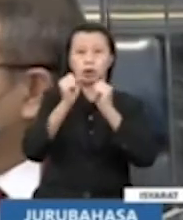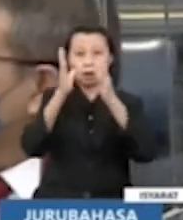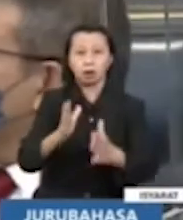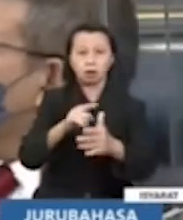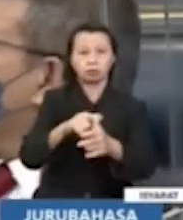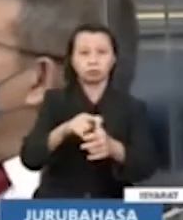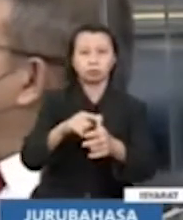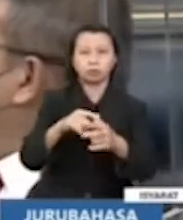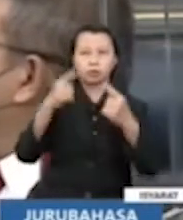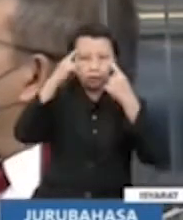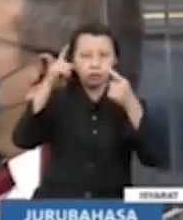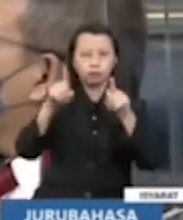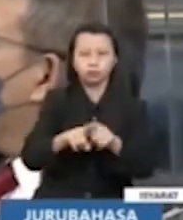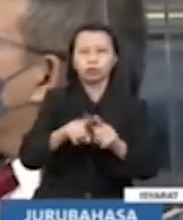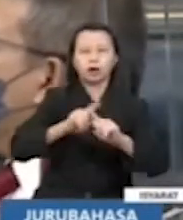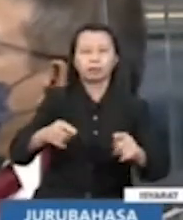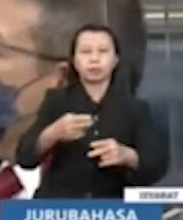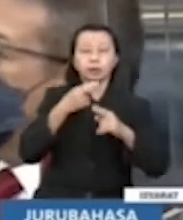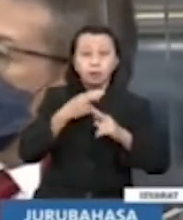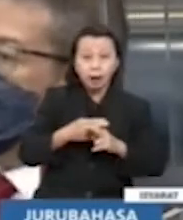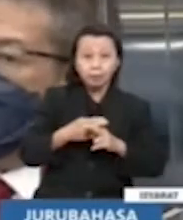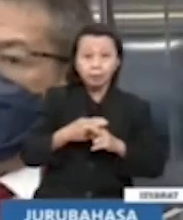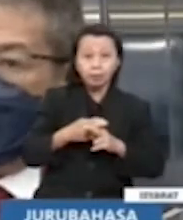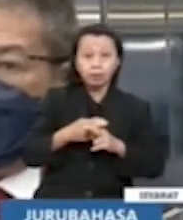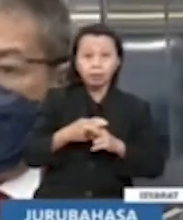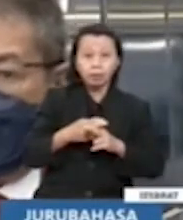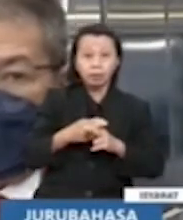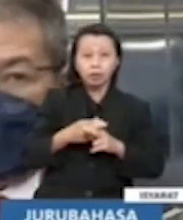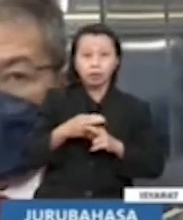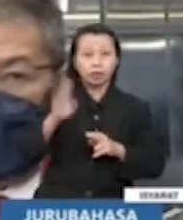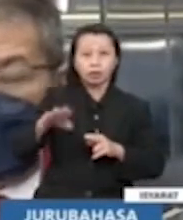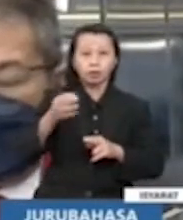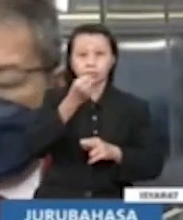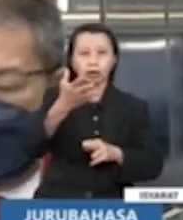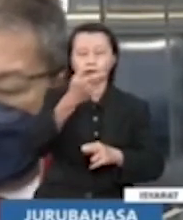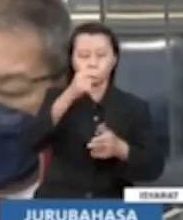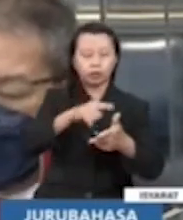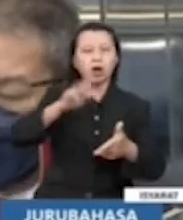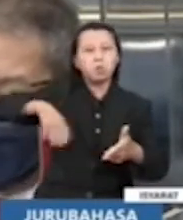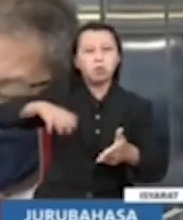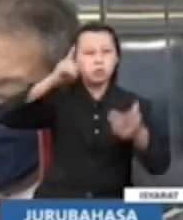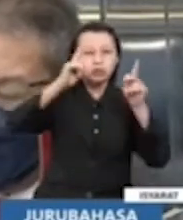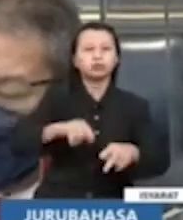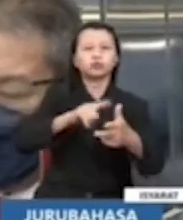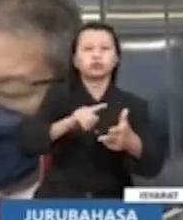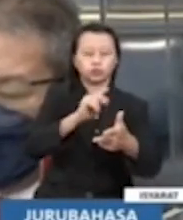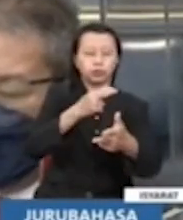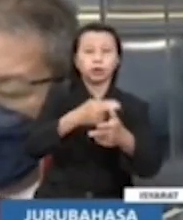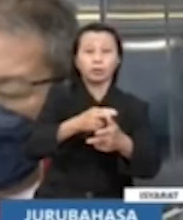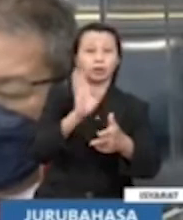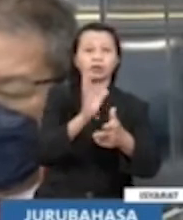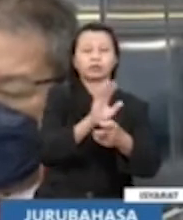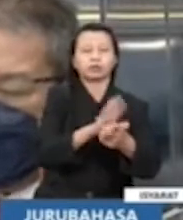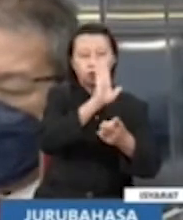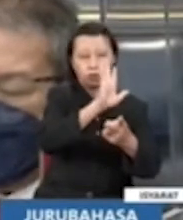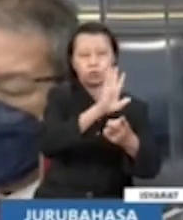umumnya bersetuju tapi tak manis saya sebut nama sebelum beliau secara rasmi mengatakan persetujuannya. Dan juga